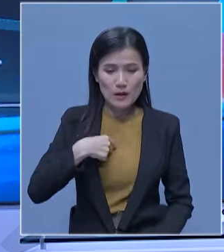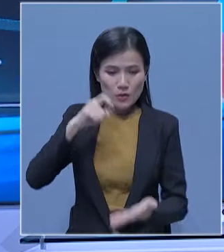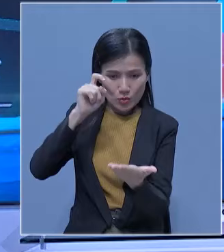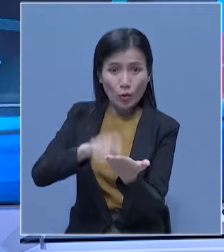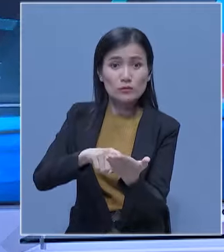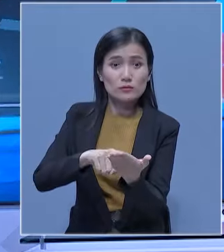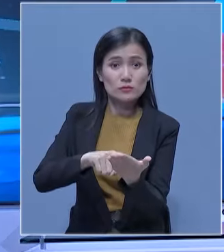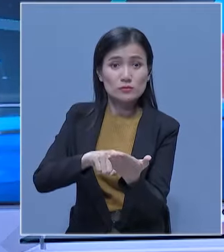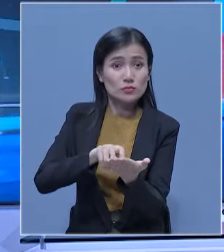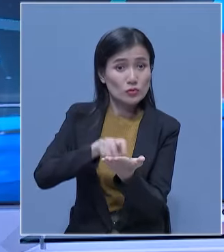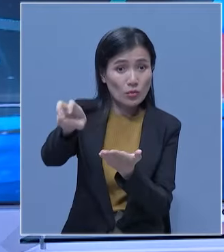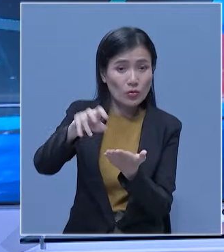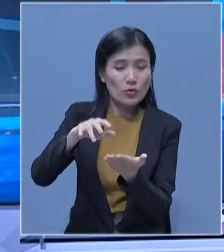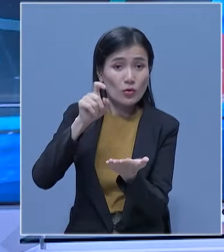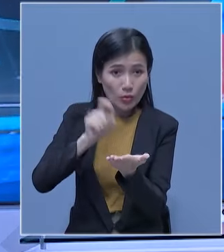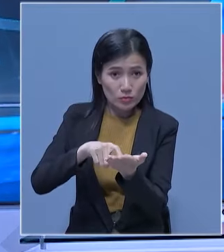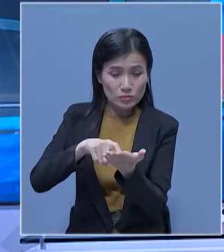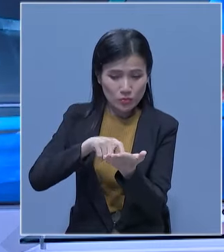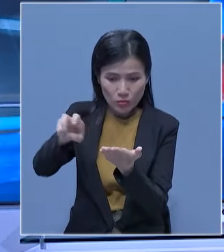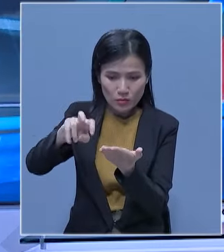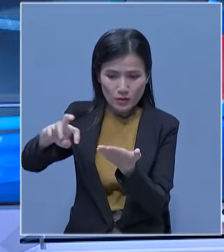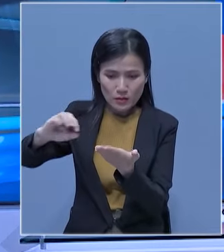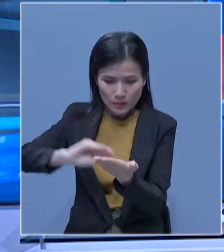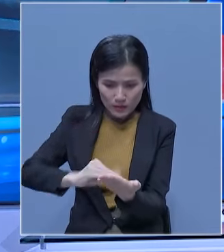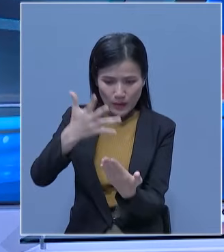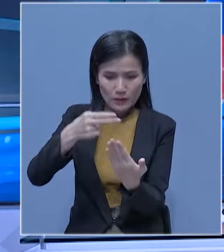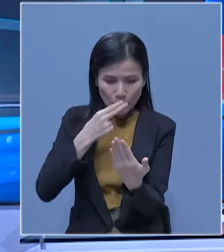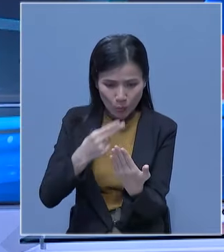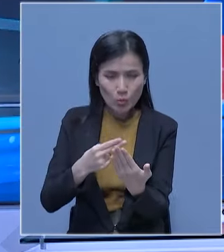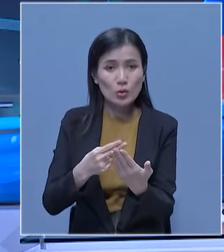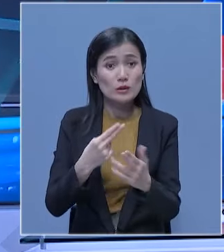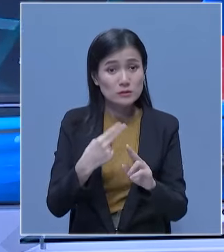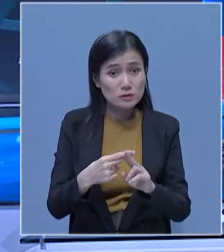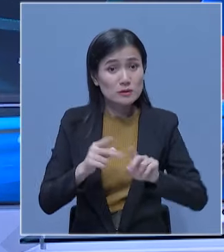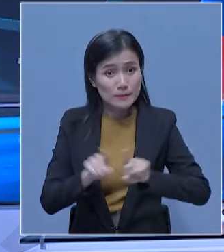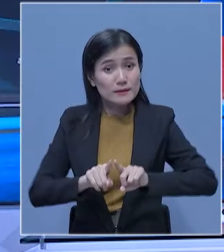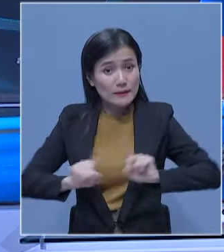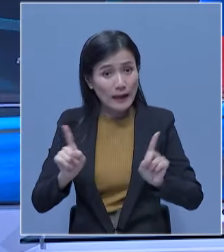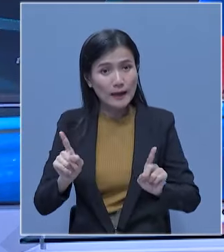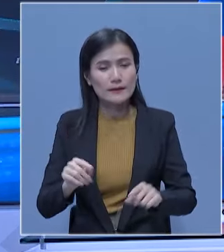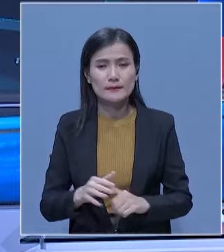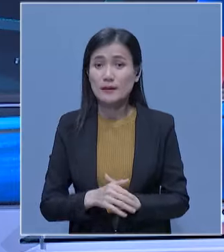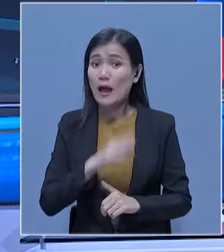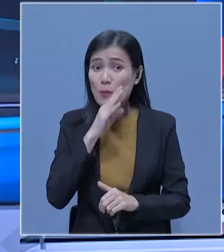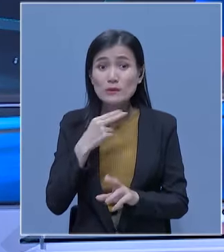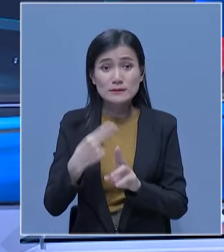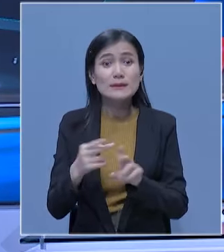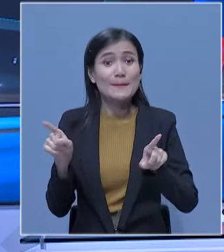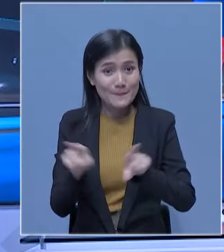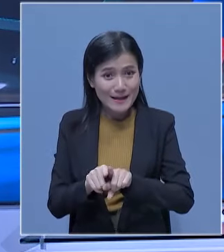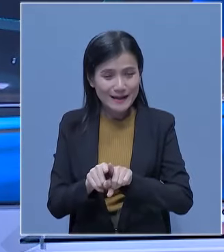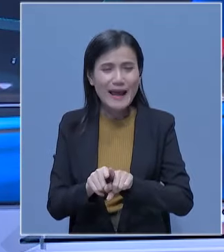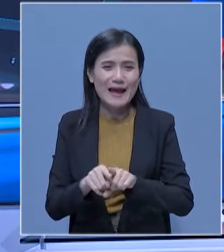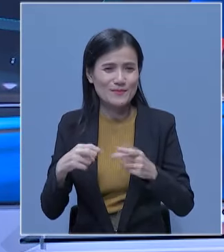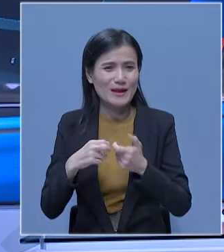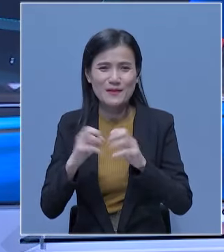เลยคุณจอยว่าชื่อของท่านตรงกันหรือไม่นะครับตอนนี้ก็สามารถตรวจเช็คได้เลยนะ ถ้าตรงกันไม่มีปัญหาแต่สำหรับคนที่ไม่ตรงที่รอความชั